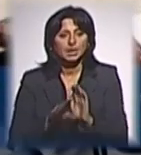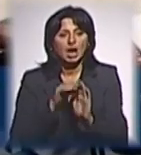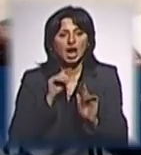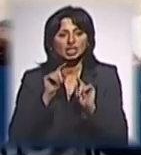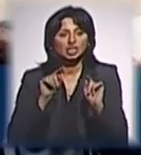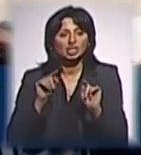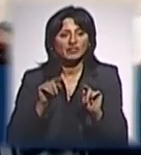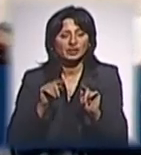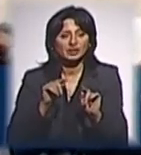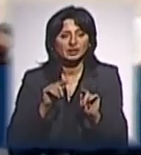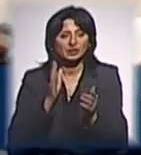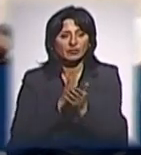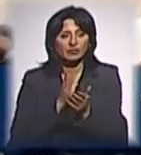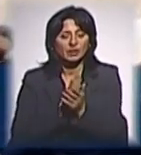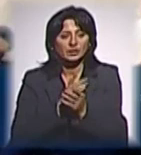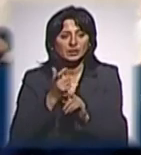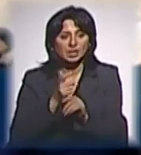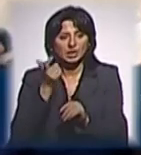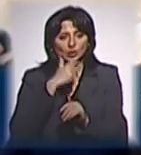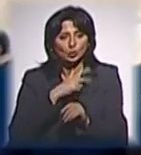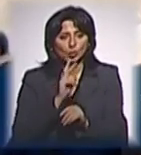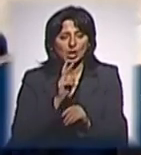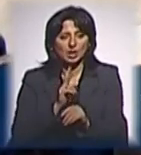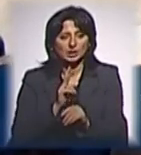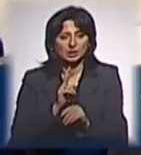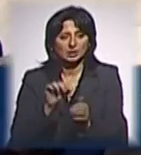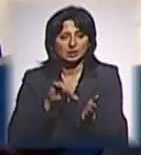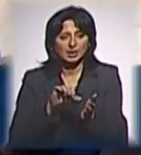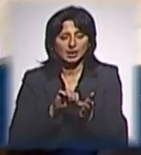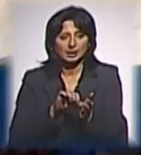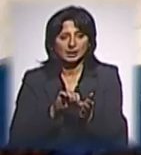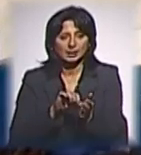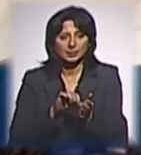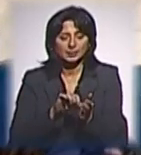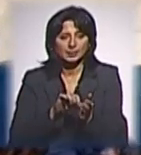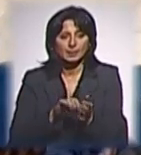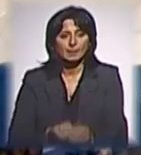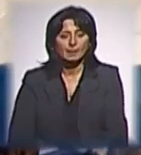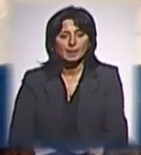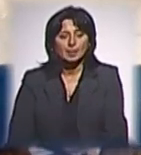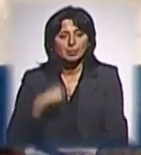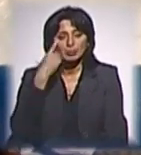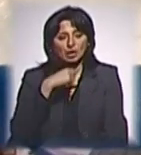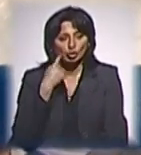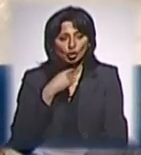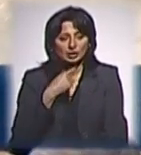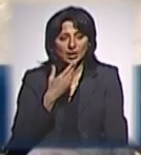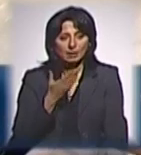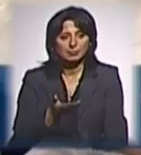არჩევით თანამდებობაზე ყავს ძალიან სოლიდური კანდიდატურები წარდგენილი, მერების კანდიდატურები,